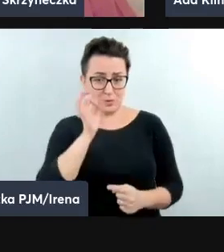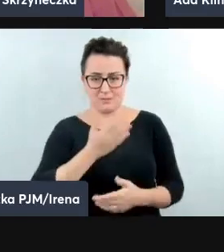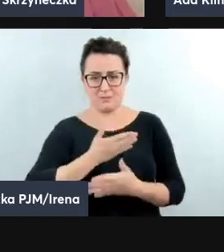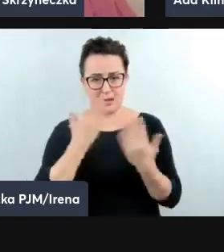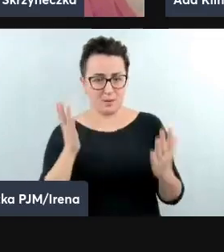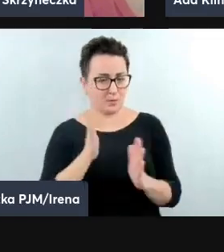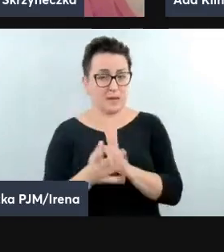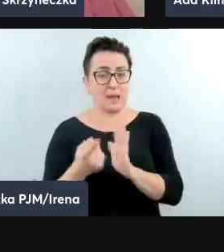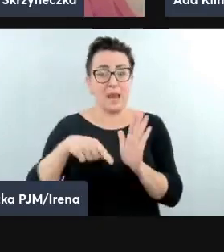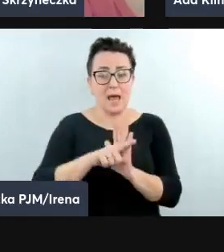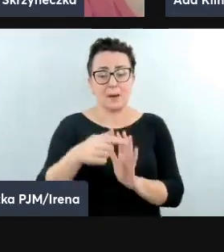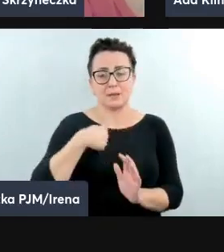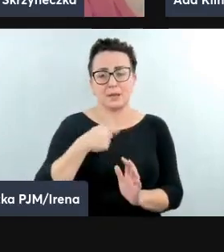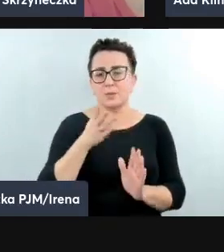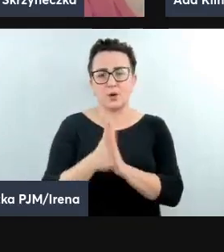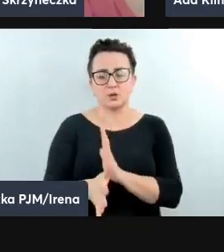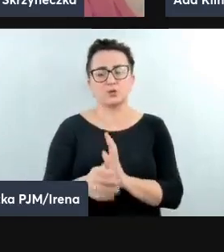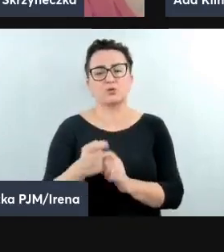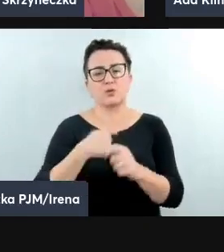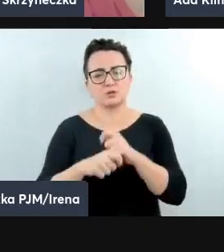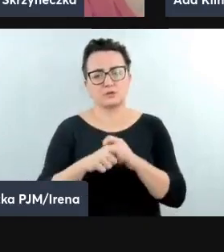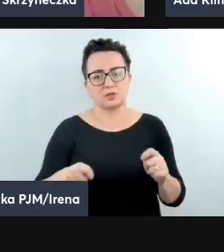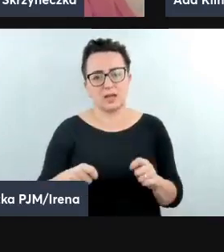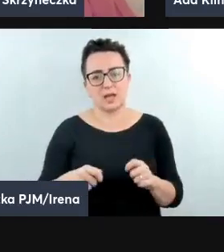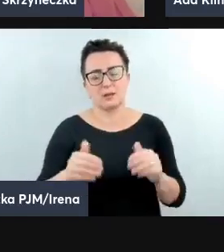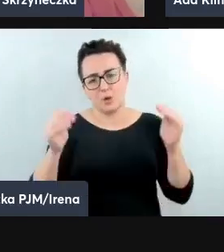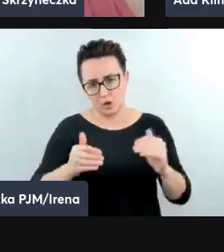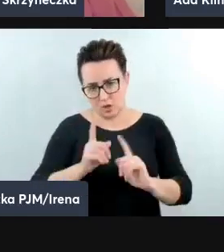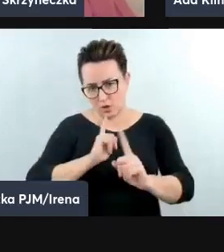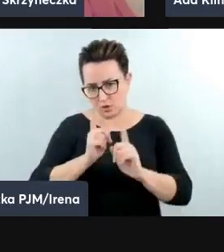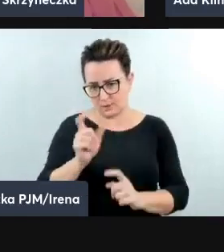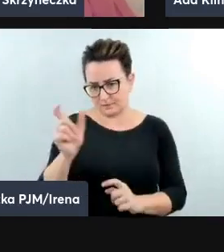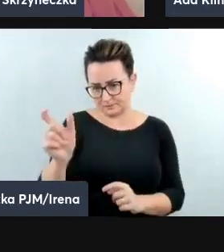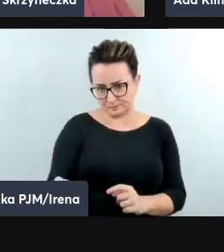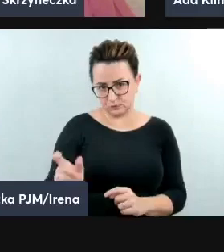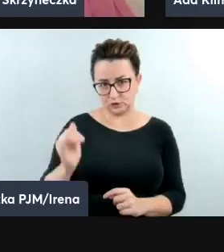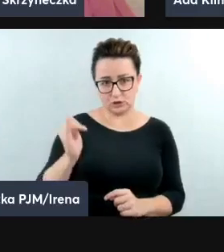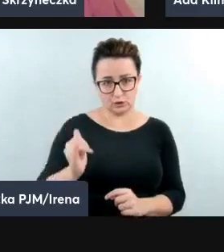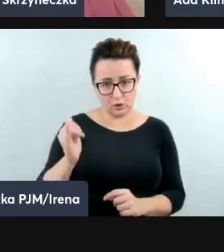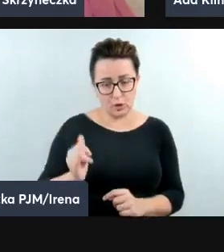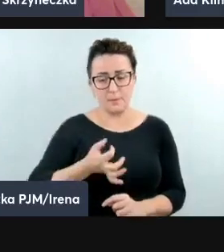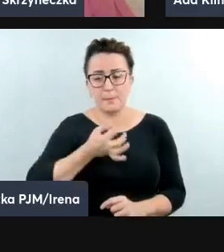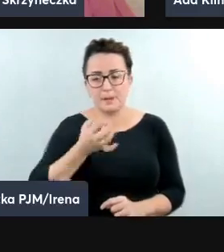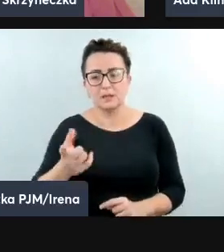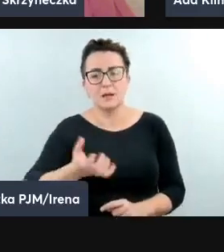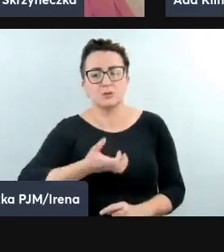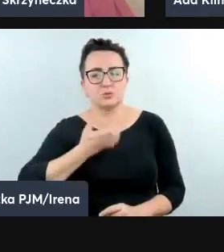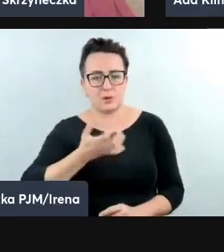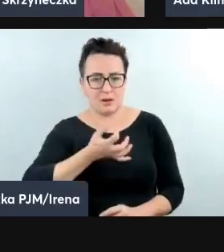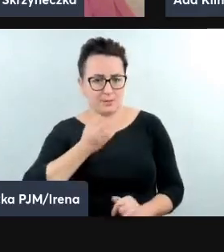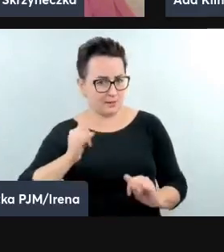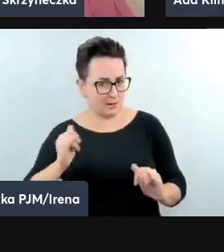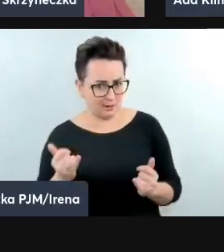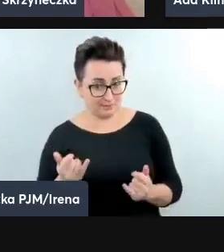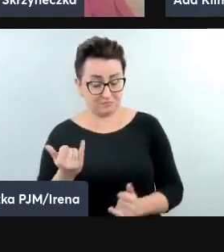ewentualnie pogadać z dzieckiem, zapytać, jakby się czuło lepiej, ale jeżeli no widzimy, że dziecko nie czuje się w ogóle dobrze z